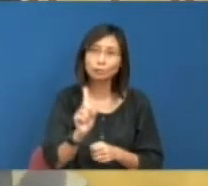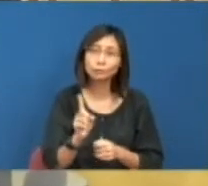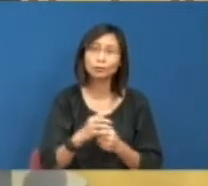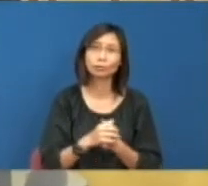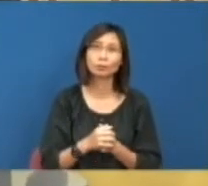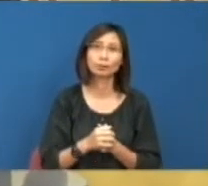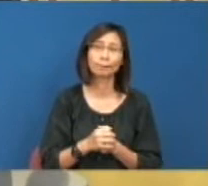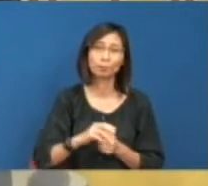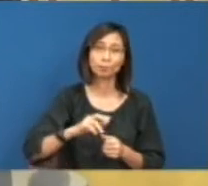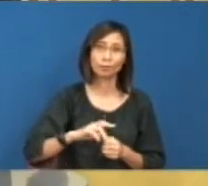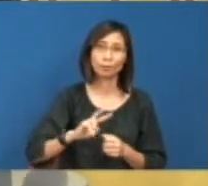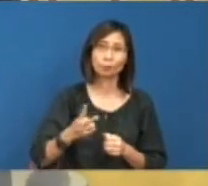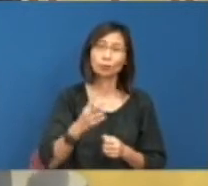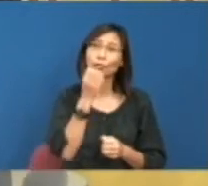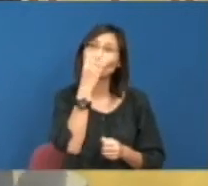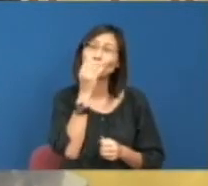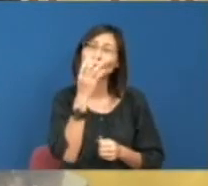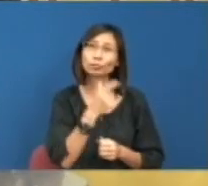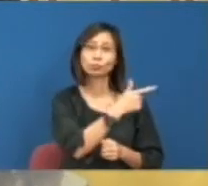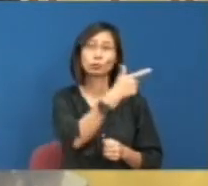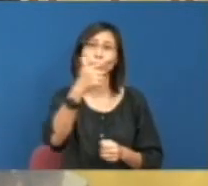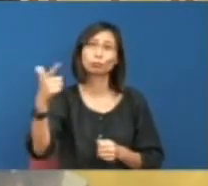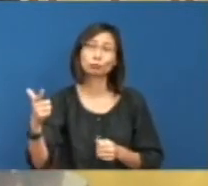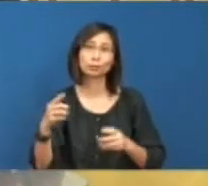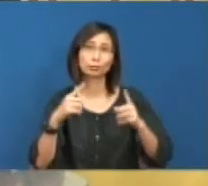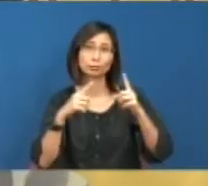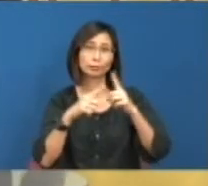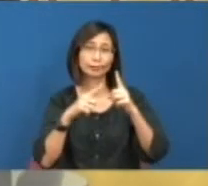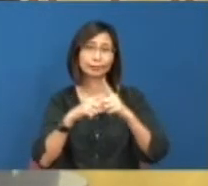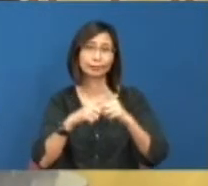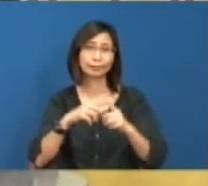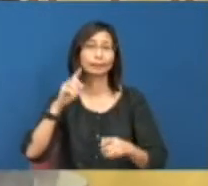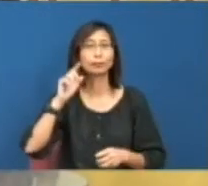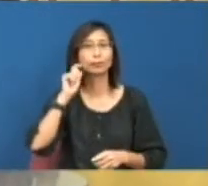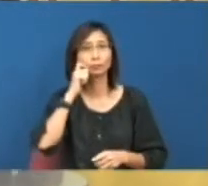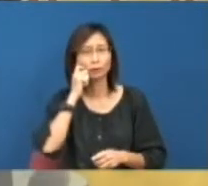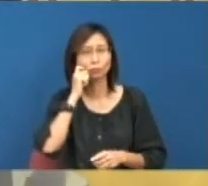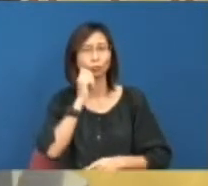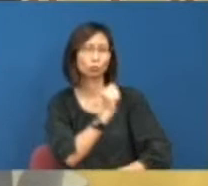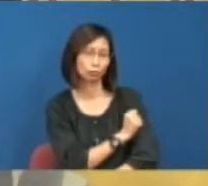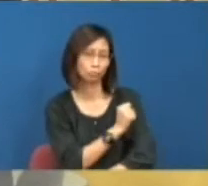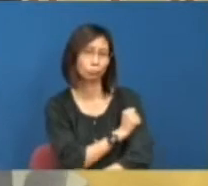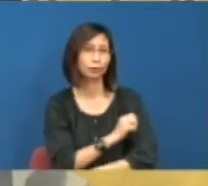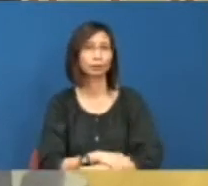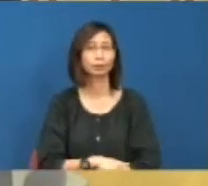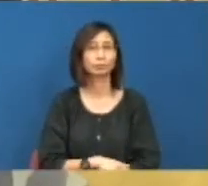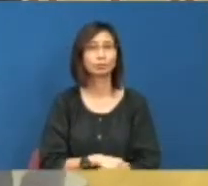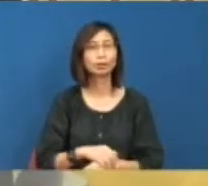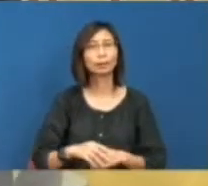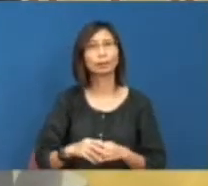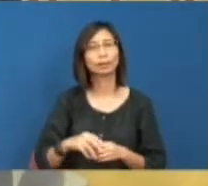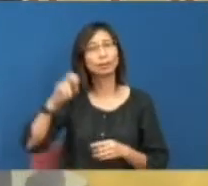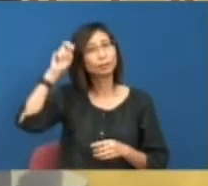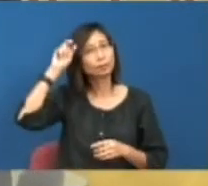樣是令到香港大部分人的生活越來越艱難， 我哋一定要做個剖析。而做咗個剖析之後，先至能